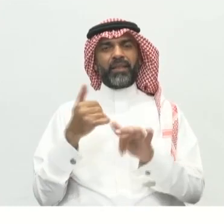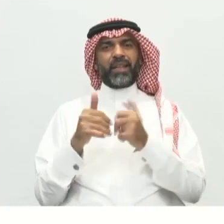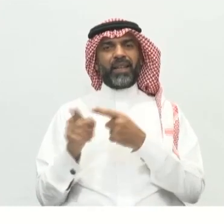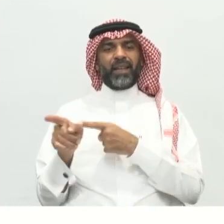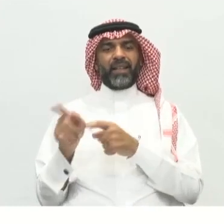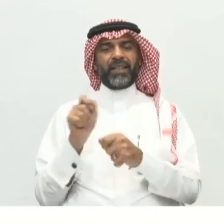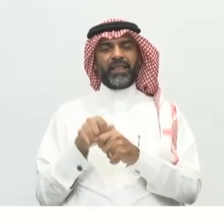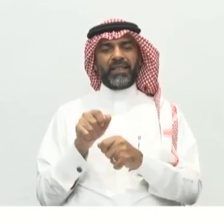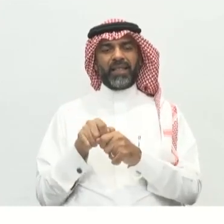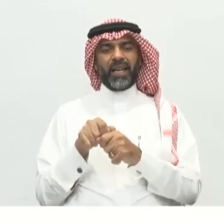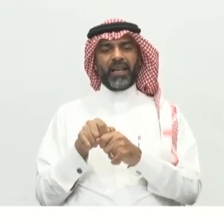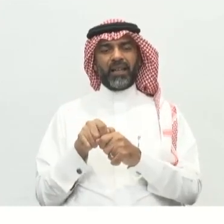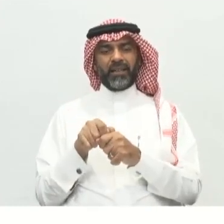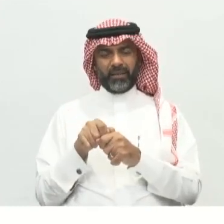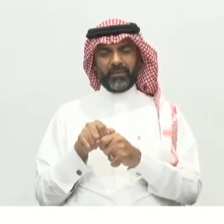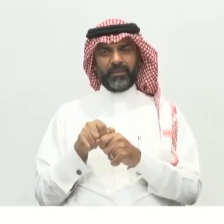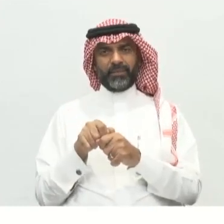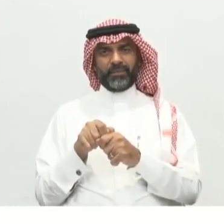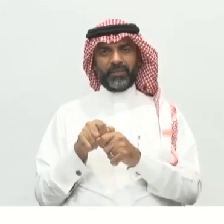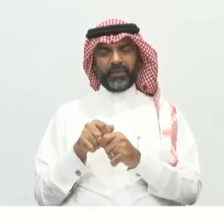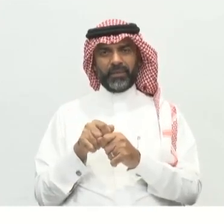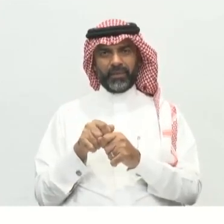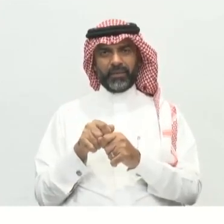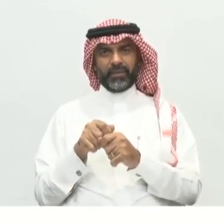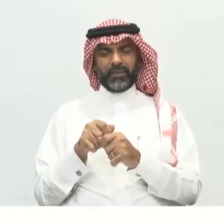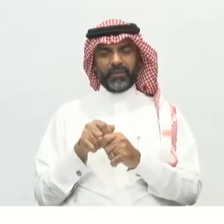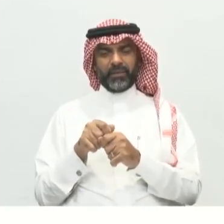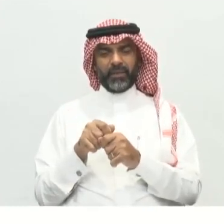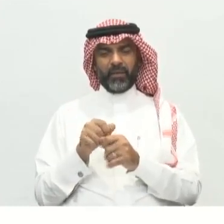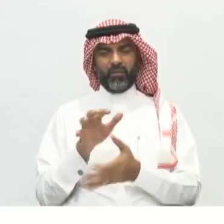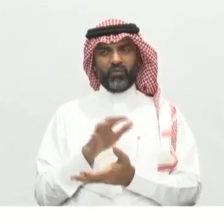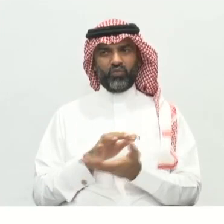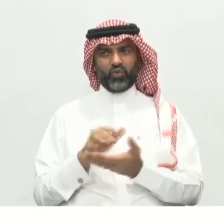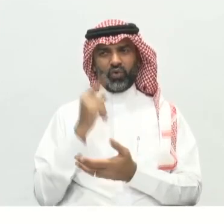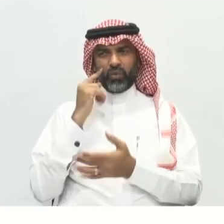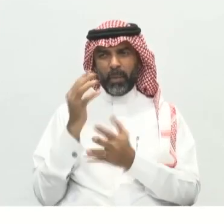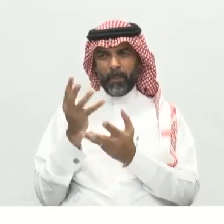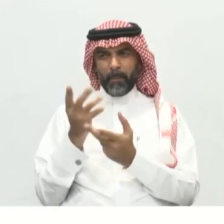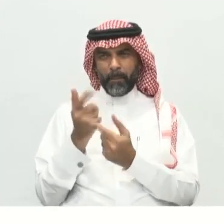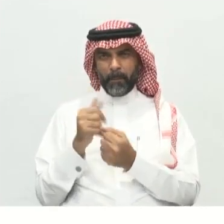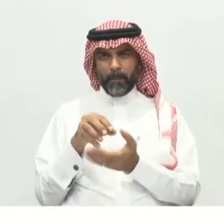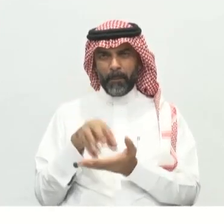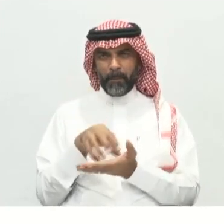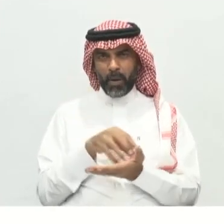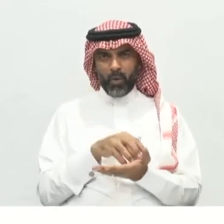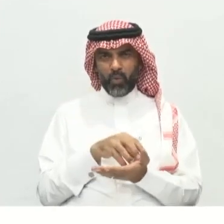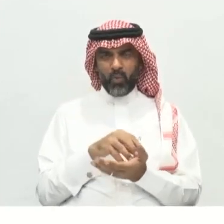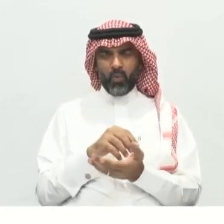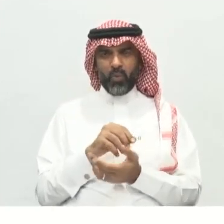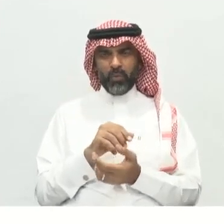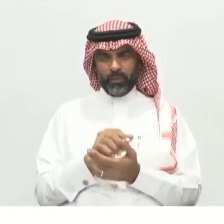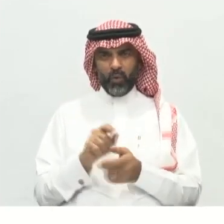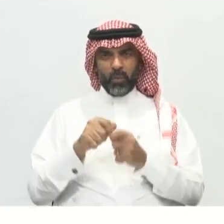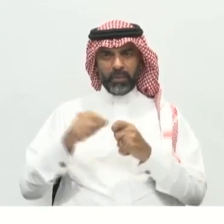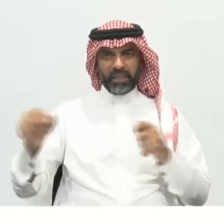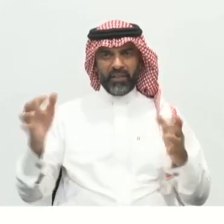لانشاء شاء نسخه من المشكله هذه النسخه من المشكله تاخذ عدد المواقع وتاخذ مدى او النطاق الخاص بالمسافات